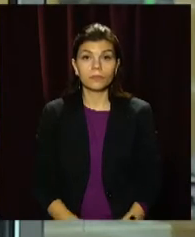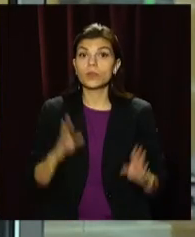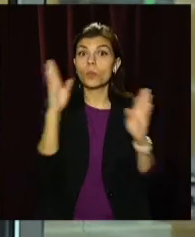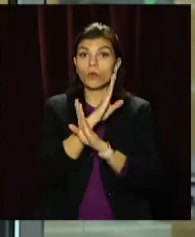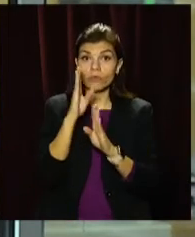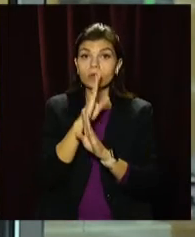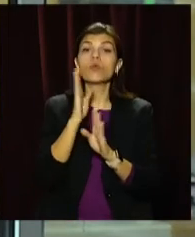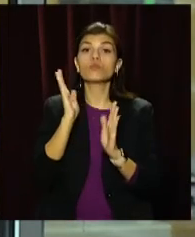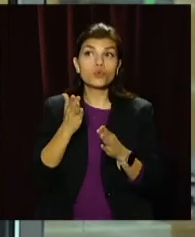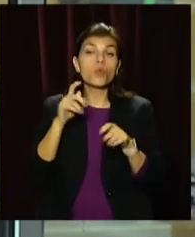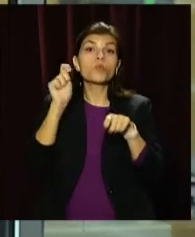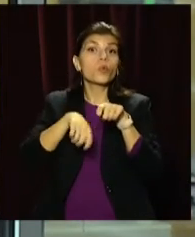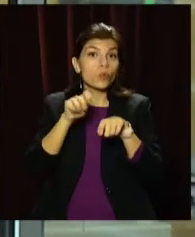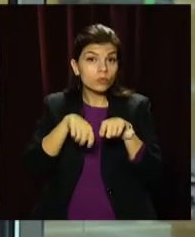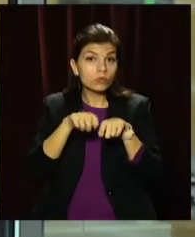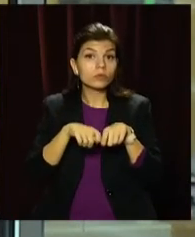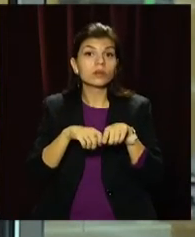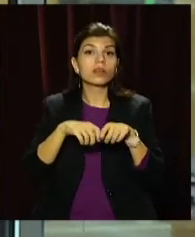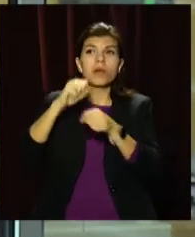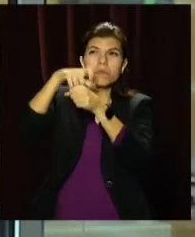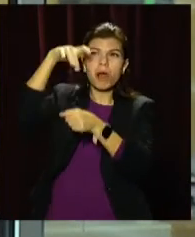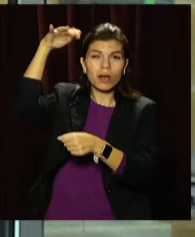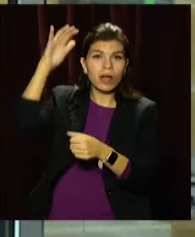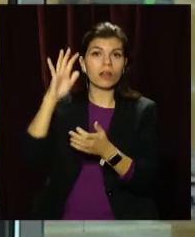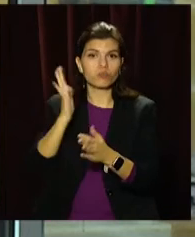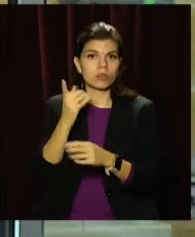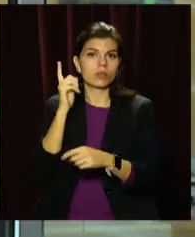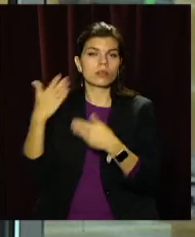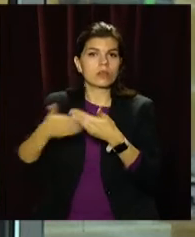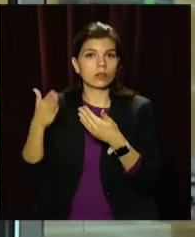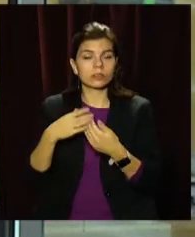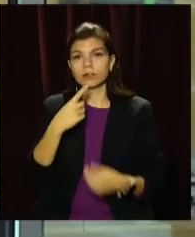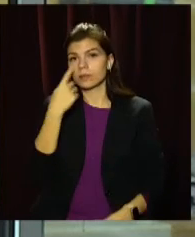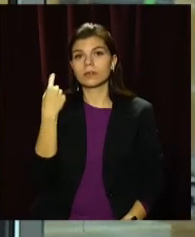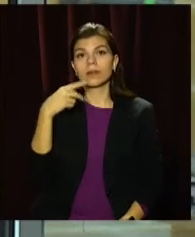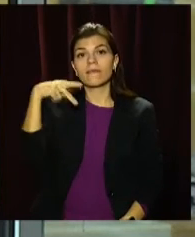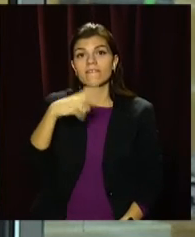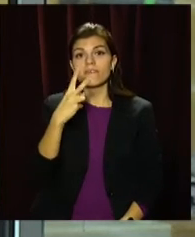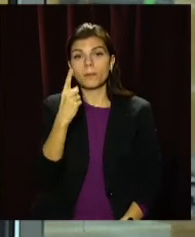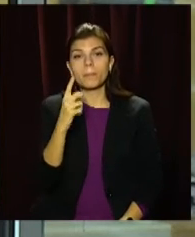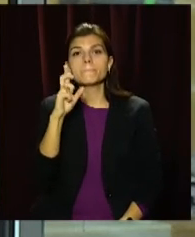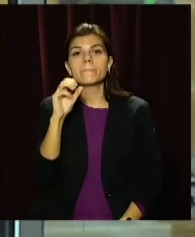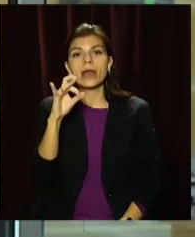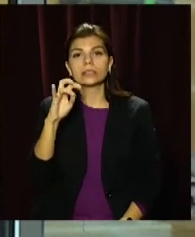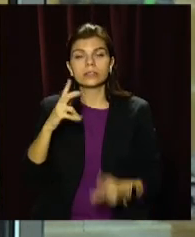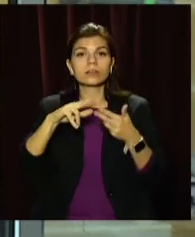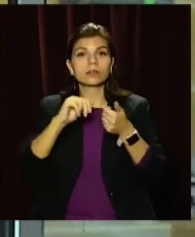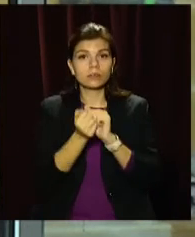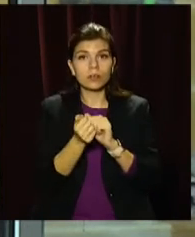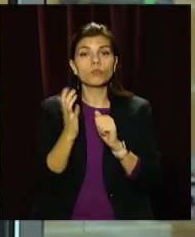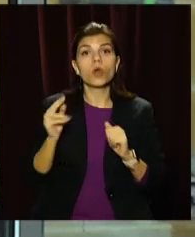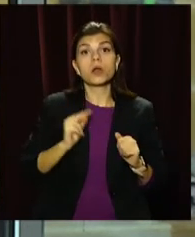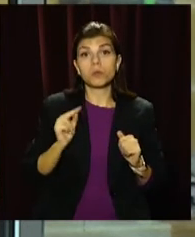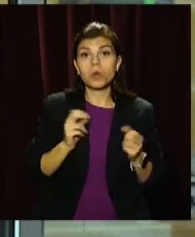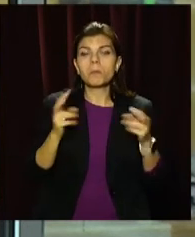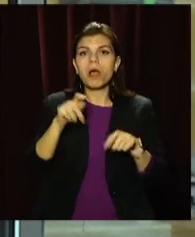Повітря контролюватимуть, підприємства-забрудники каратимуть. Наприкінці березня 2021 року в Кам'янському запрацює